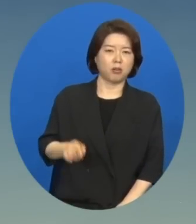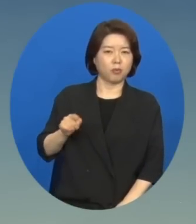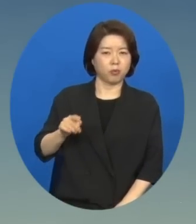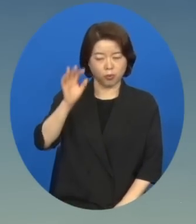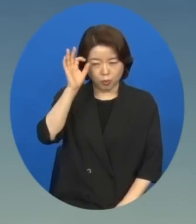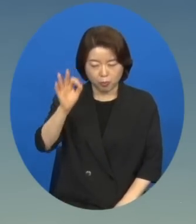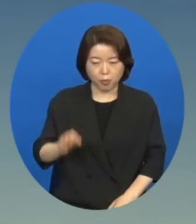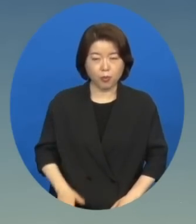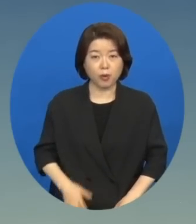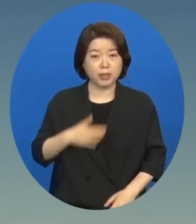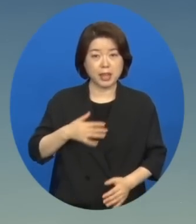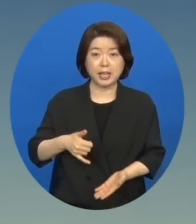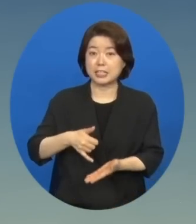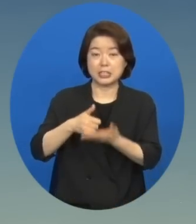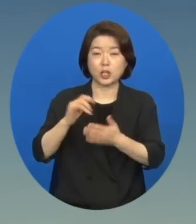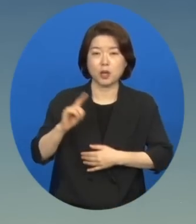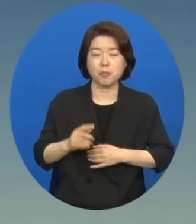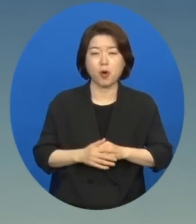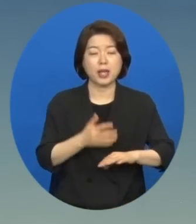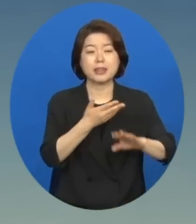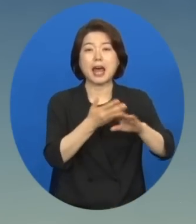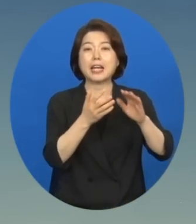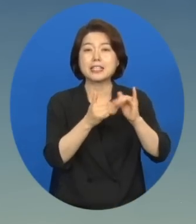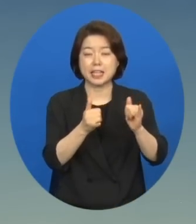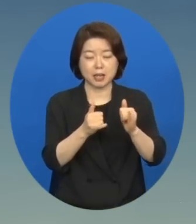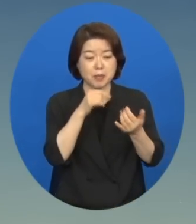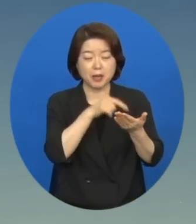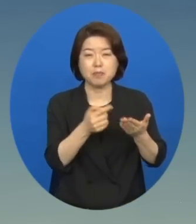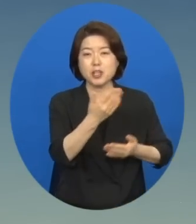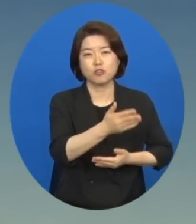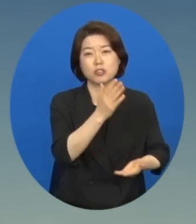제 성품이 어떤 성품이냐면 남에게 피해 안 주는 자예요.